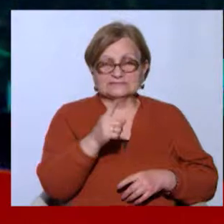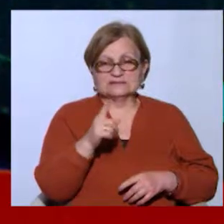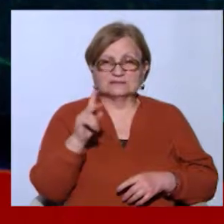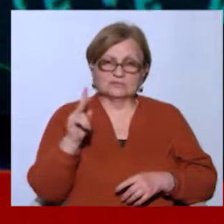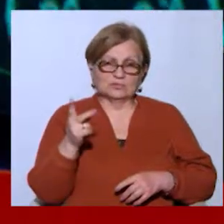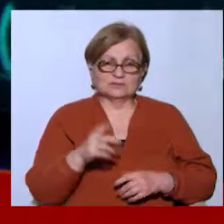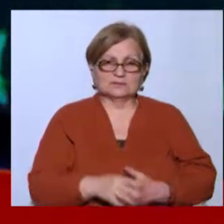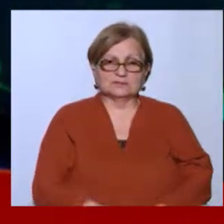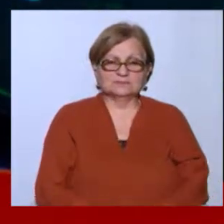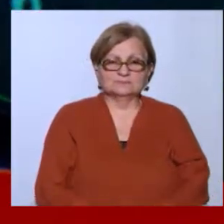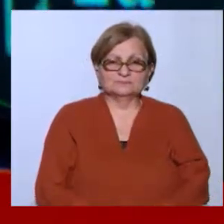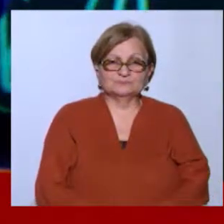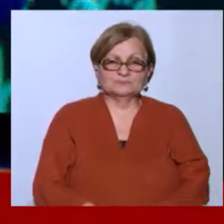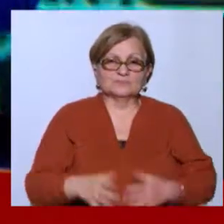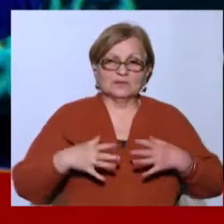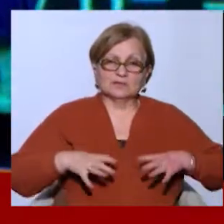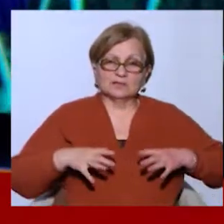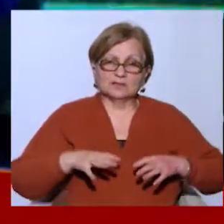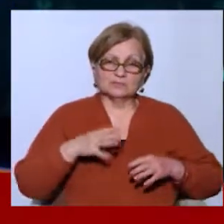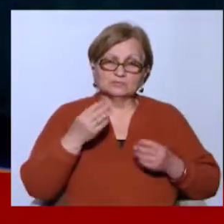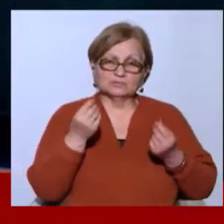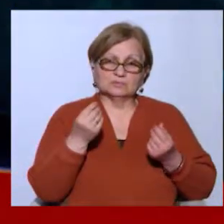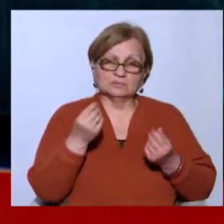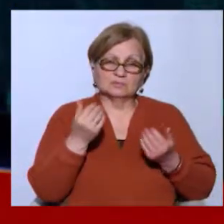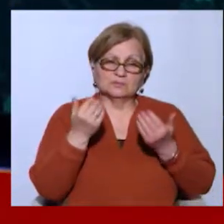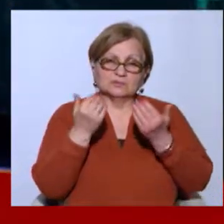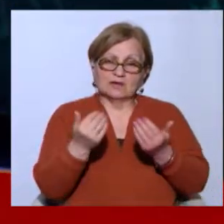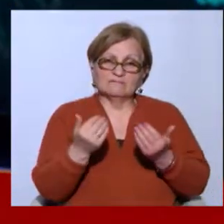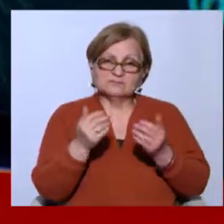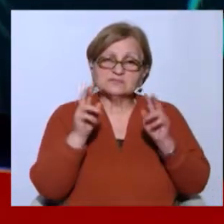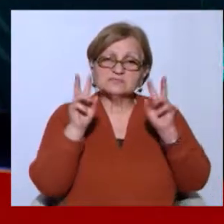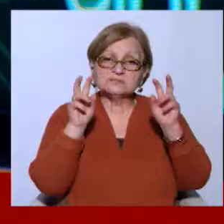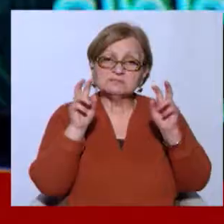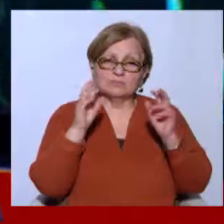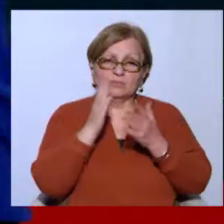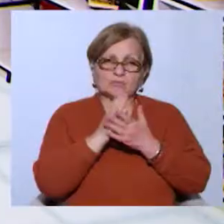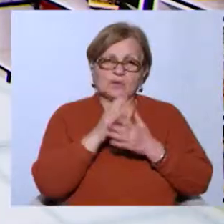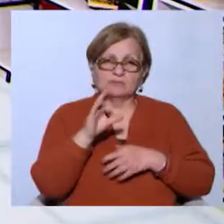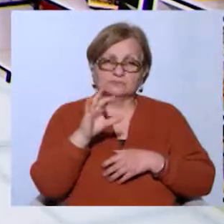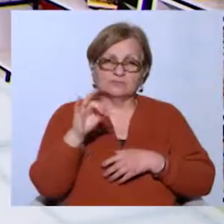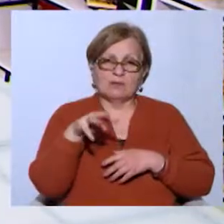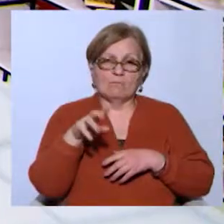ლარიანები. ქართულ ფულს თავისი სიმბოლო აქვს. გაჩვენებთ ახლავე.